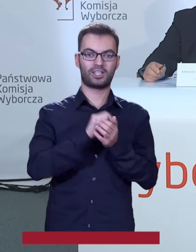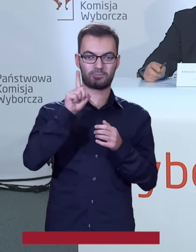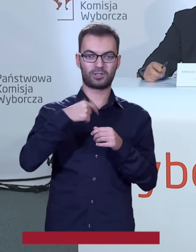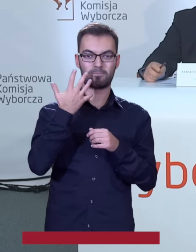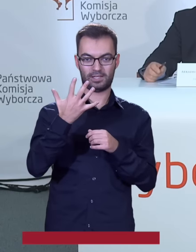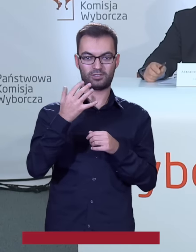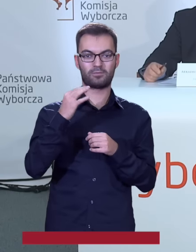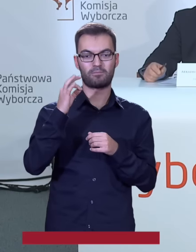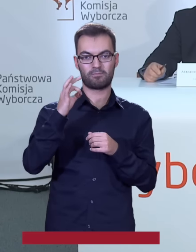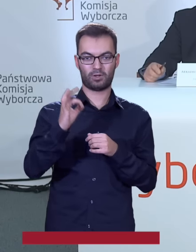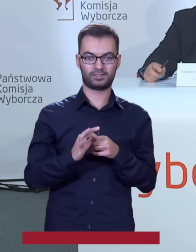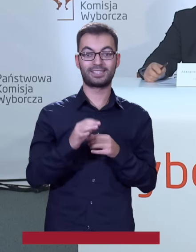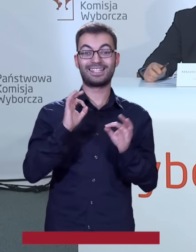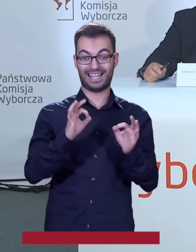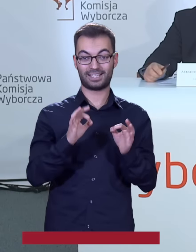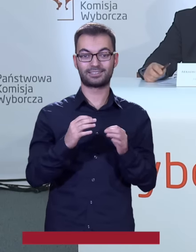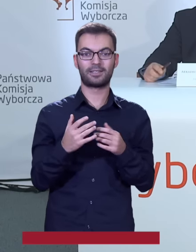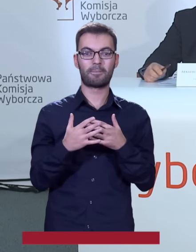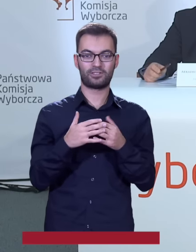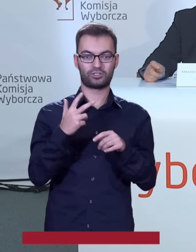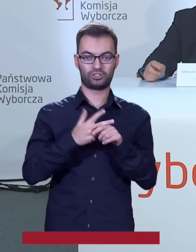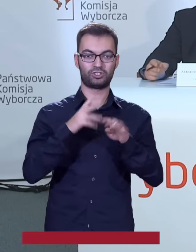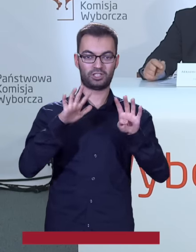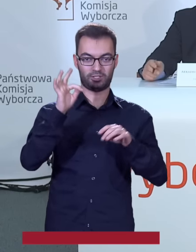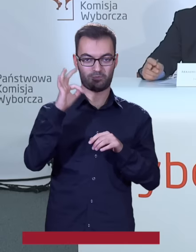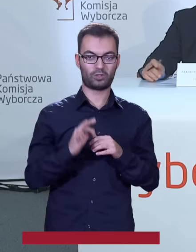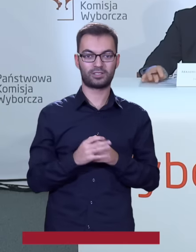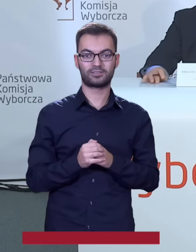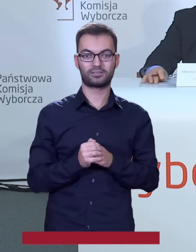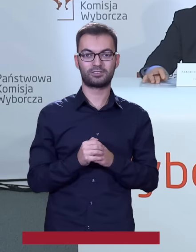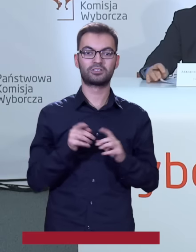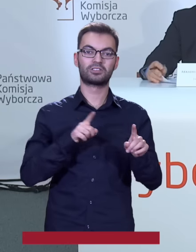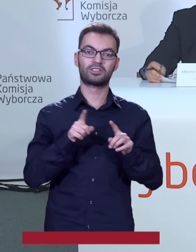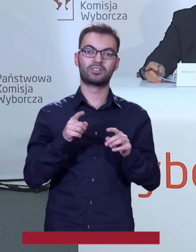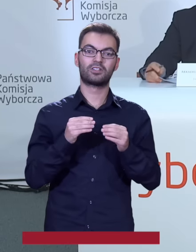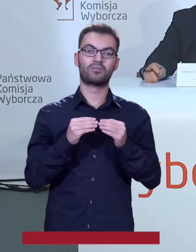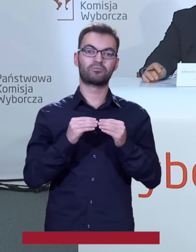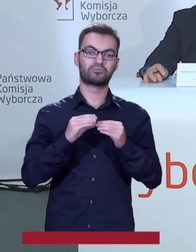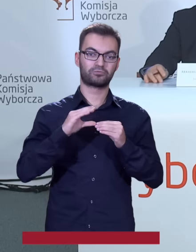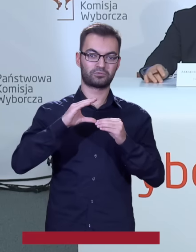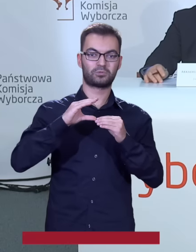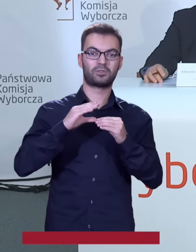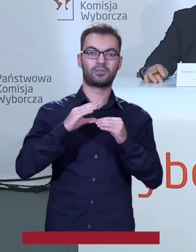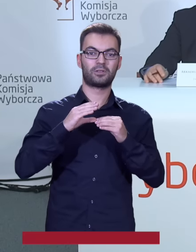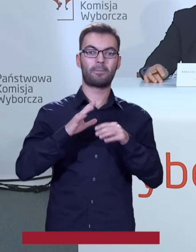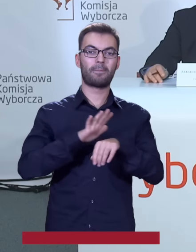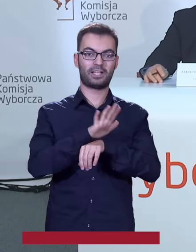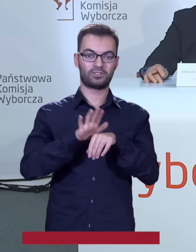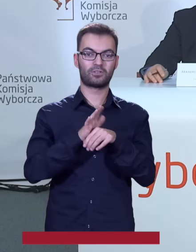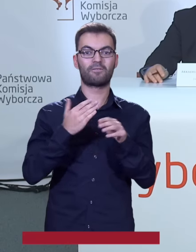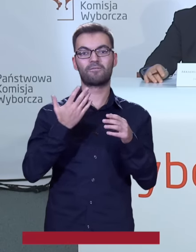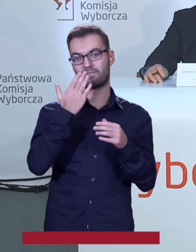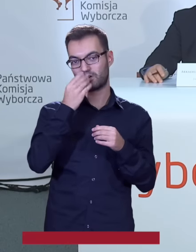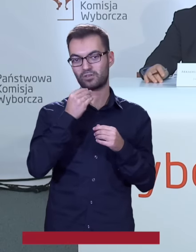16,5%, w tej chwili blisko 39%, czyli przyrost w ciągu kolejnych 5 godzin wyniósł